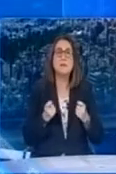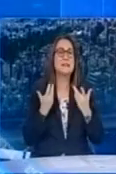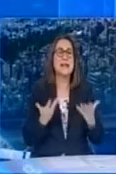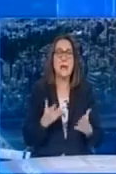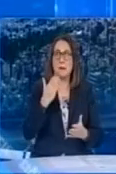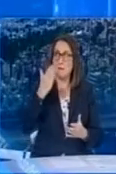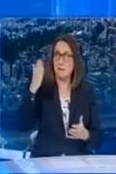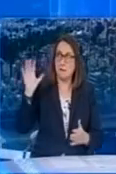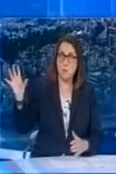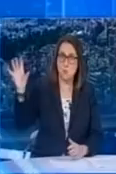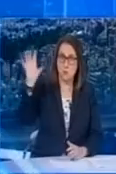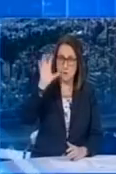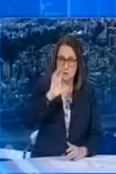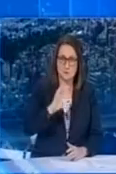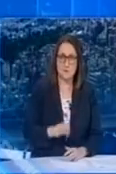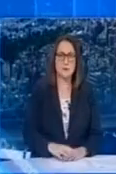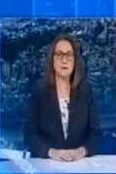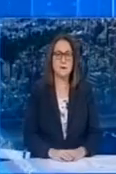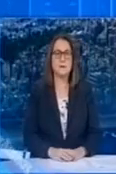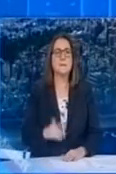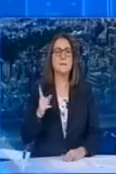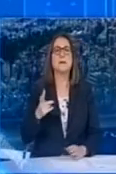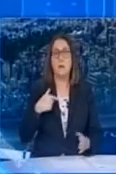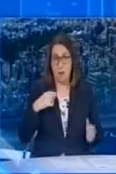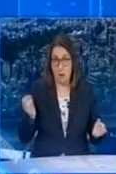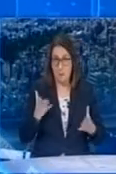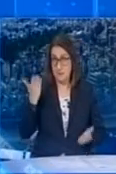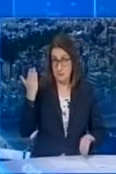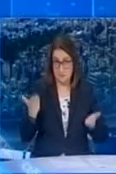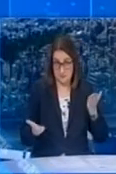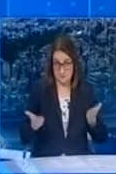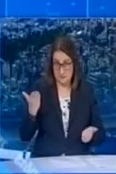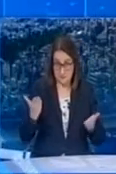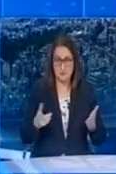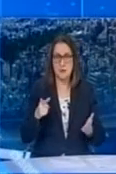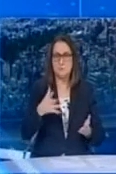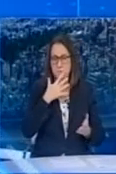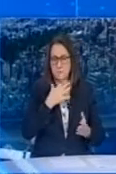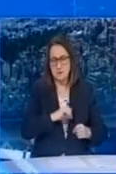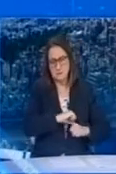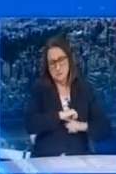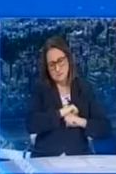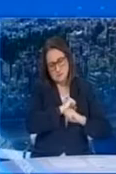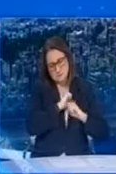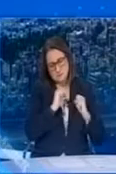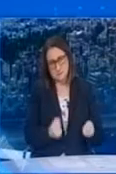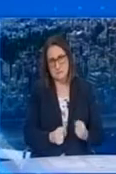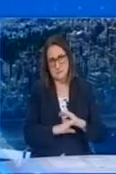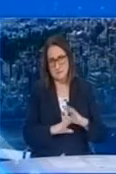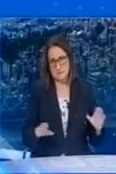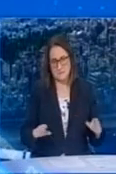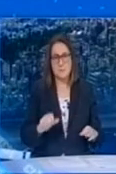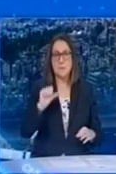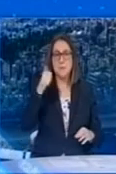πανδημίας. Η σύγκριση είναι αποκαρδιωτική. Πρώτα απ' όλα στους πόρους για τη στήριξη του